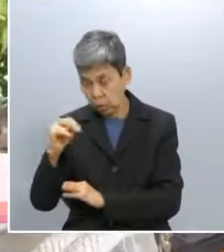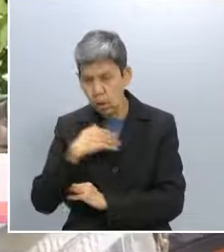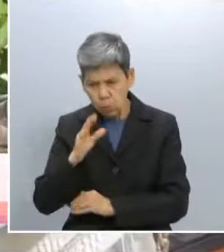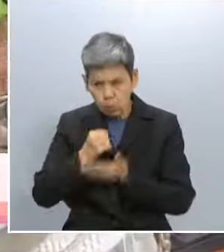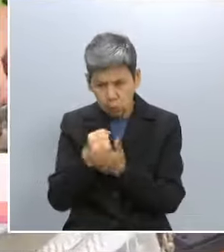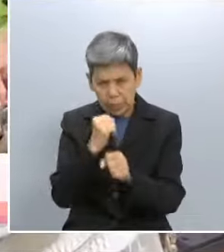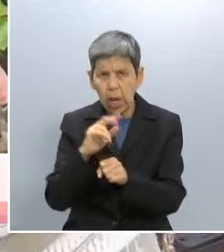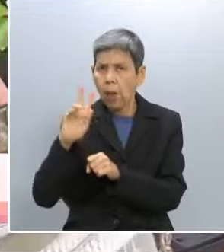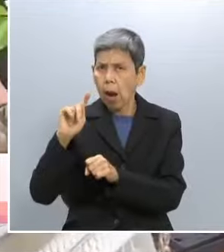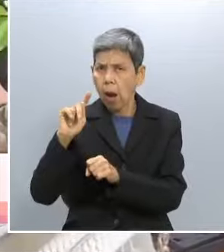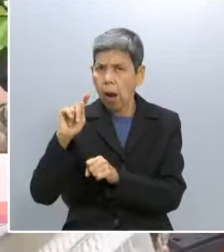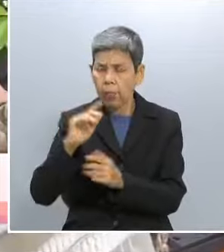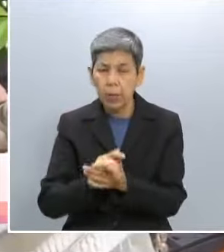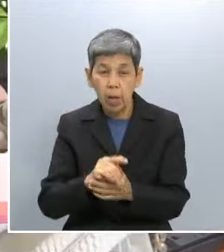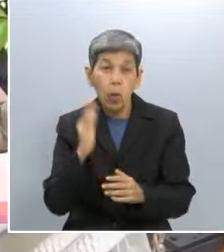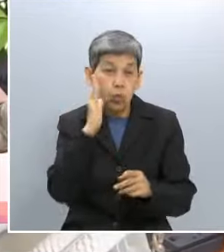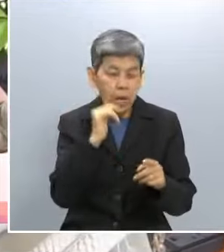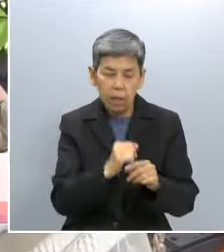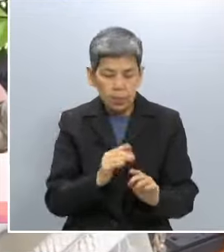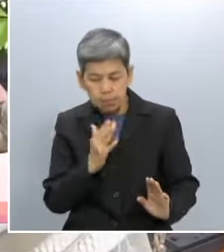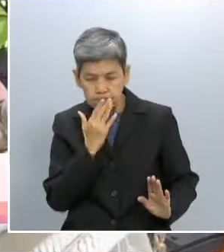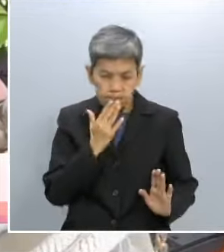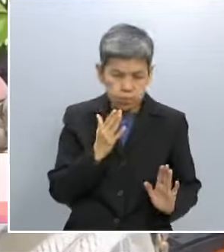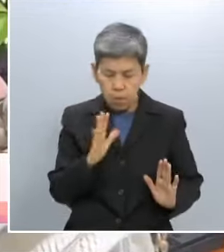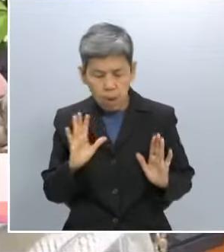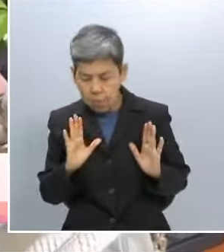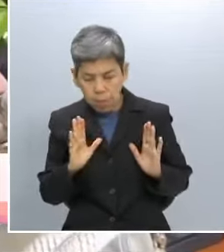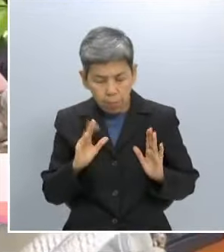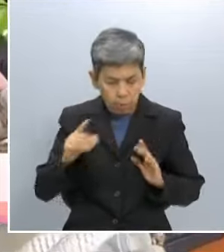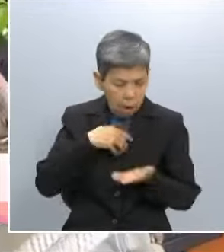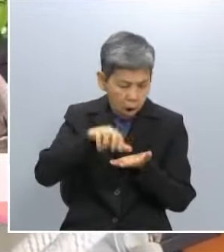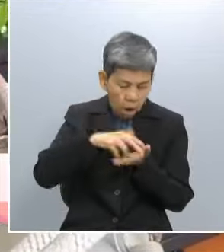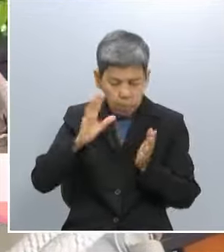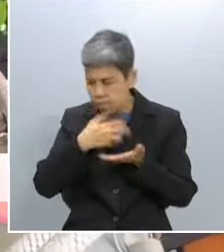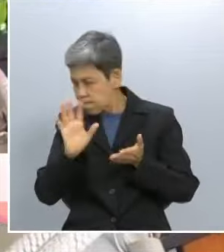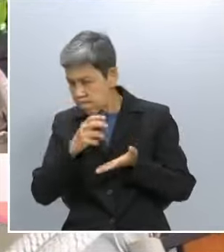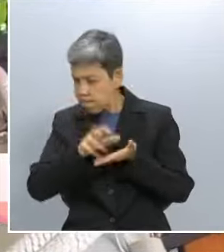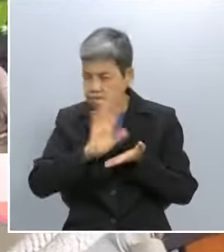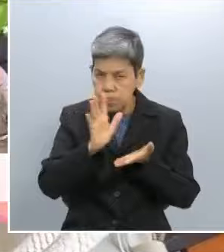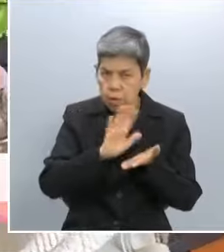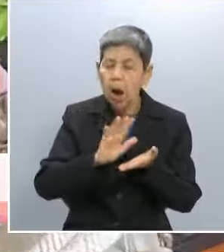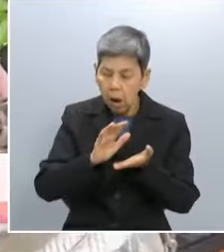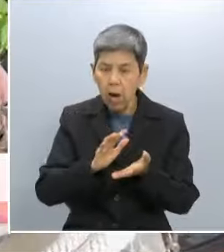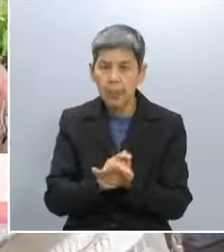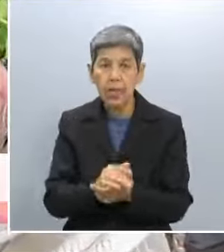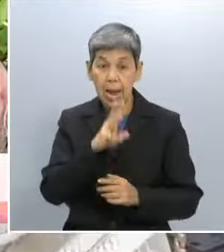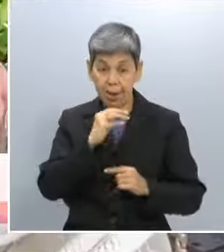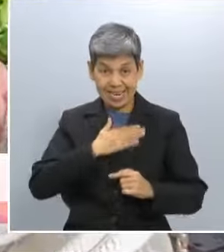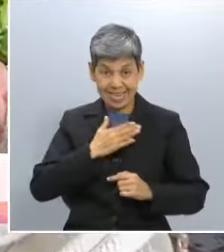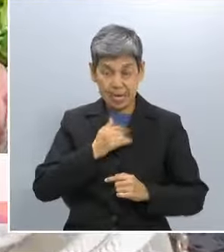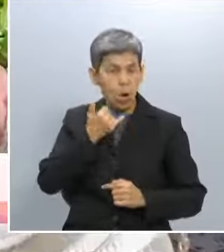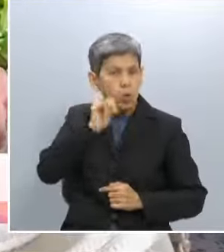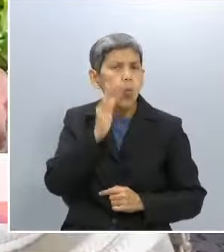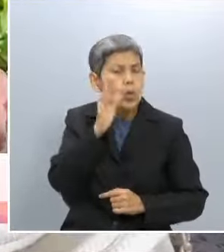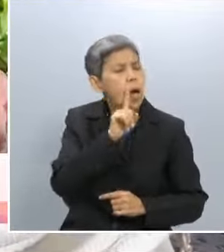ทำข่าวให้แต่ว่าทอยเองเนี่ยยึกยักนะครับเหมือนยังไม่อยากให้ข้อมูลอะไรกับนักข่าวจากนั้นครับมิ้นเองก็โทรหาทอยสอบถ